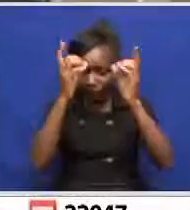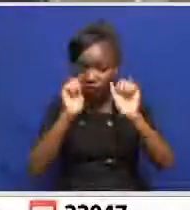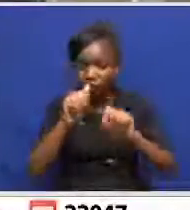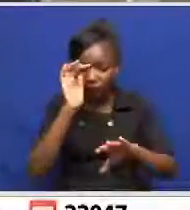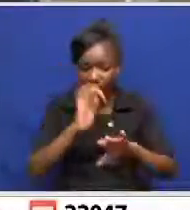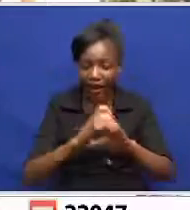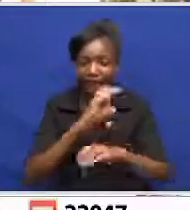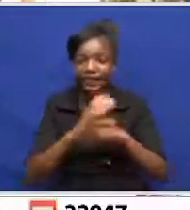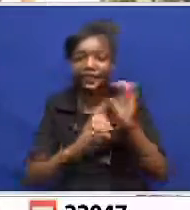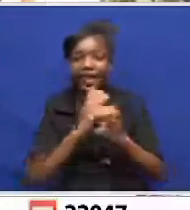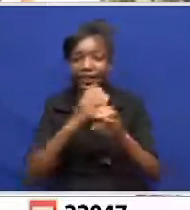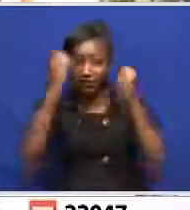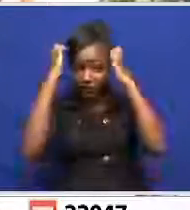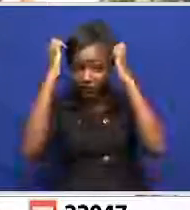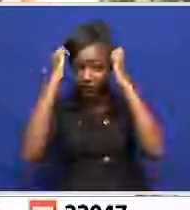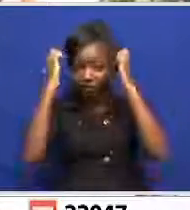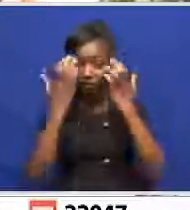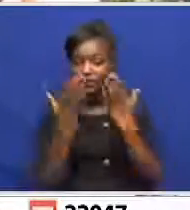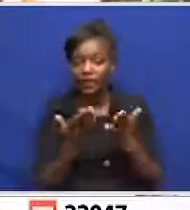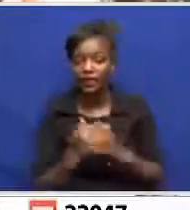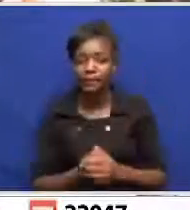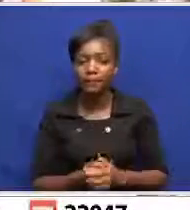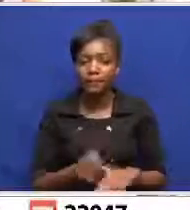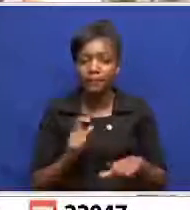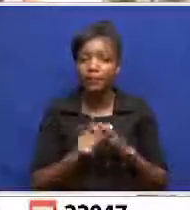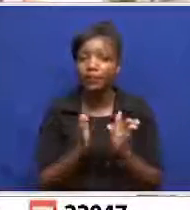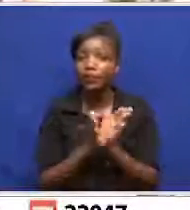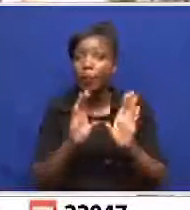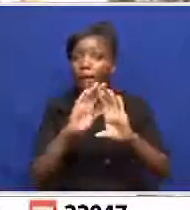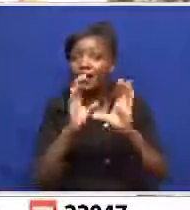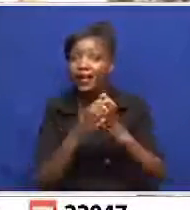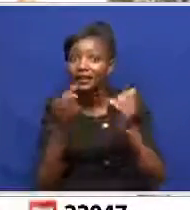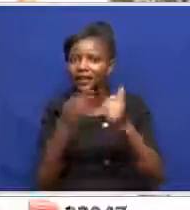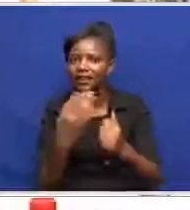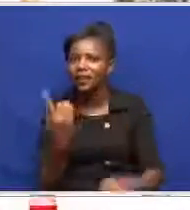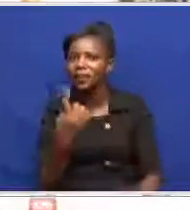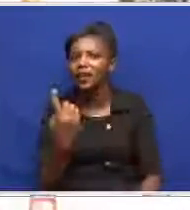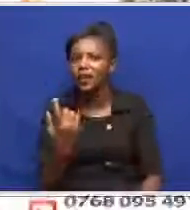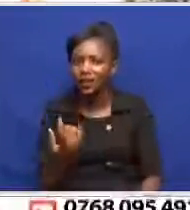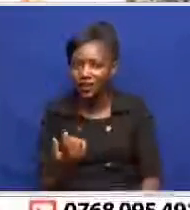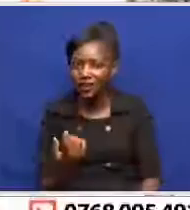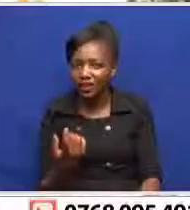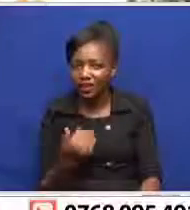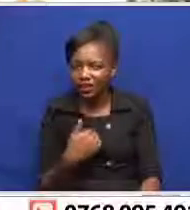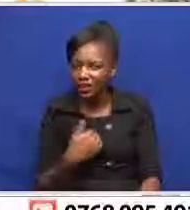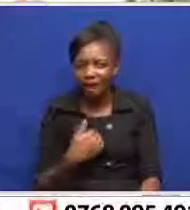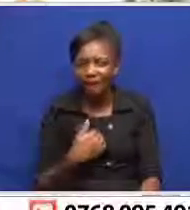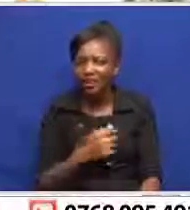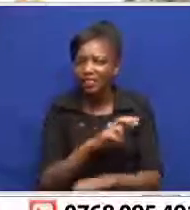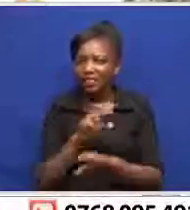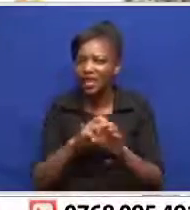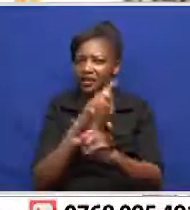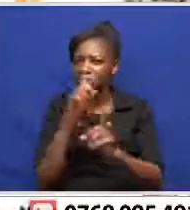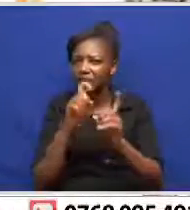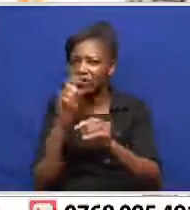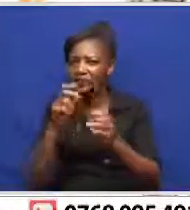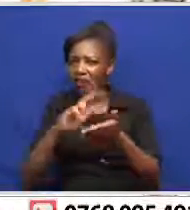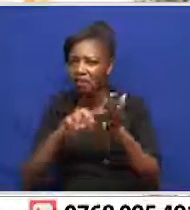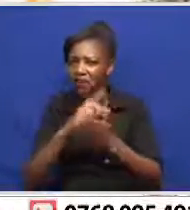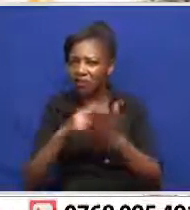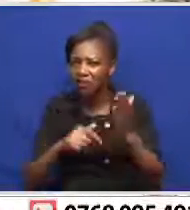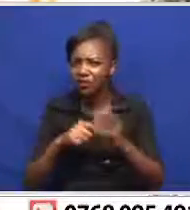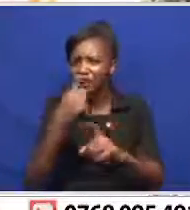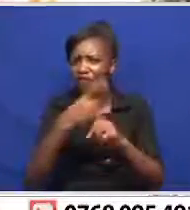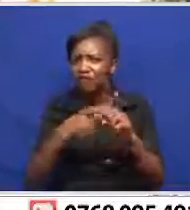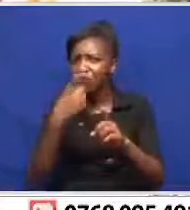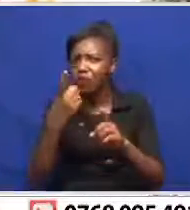masomo nchini tukua darasa la Nane peke yake wafy mhani kisha dar kidato cha